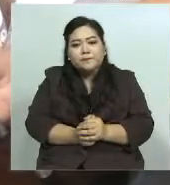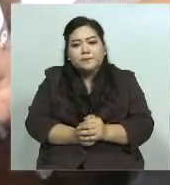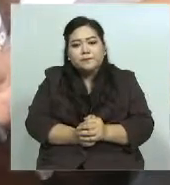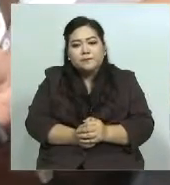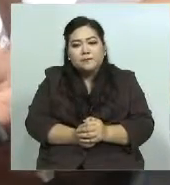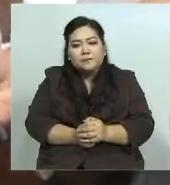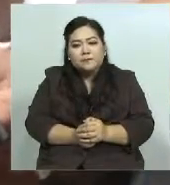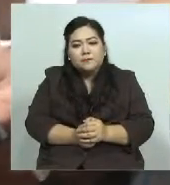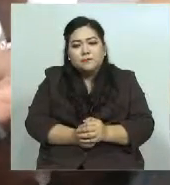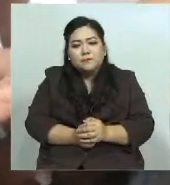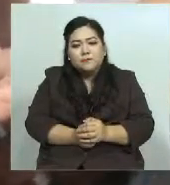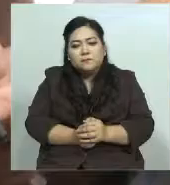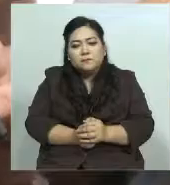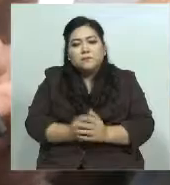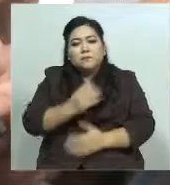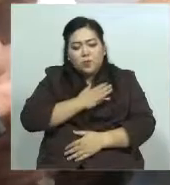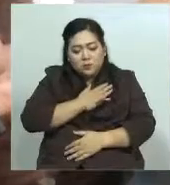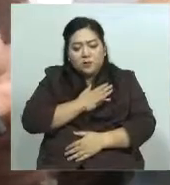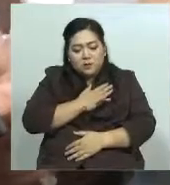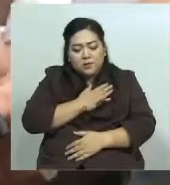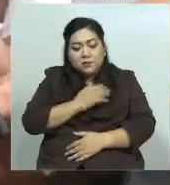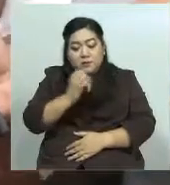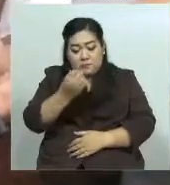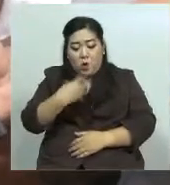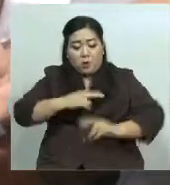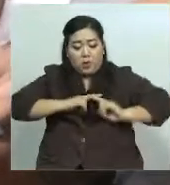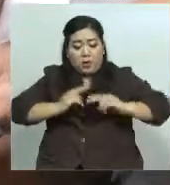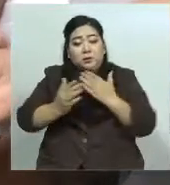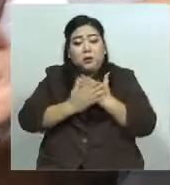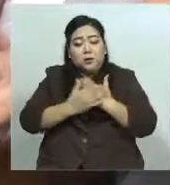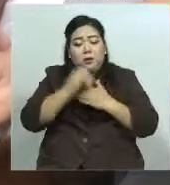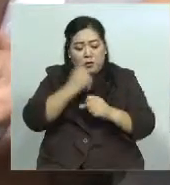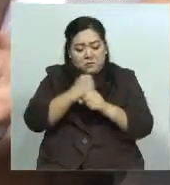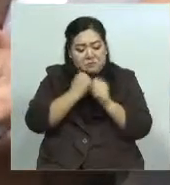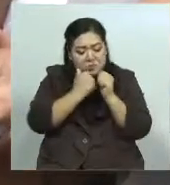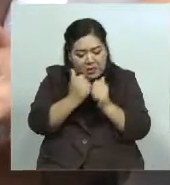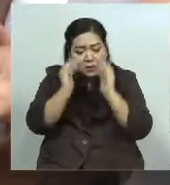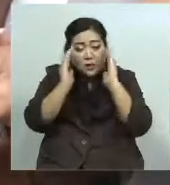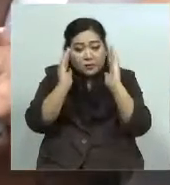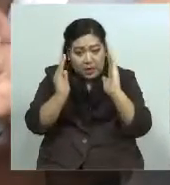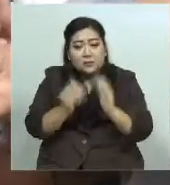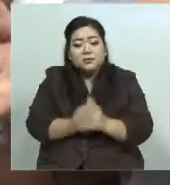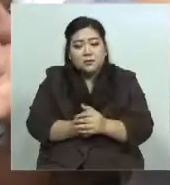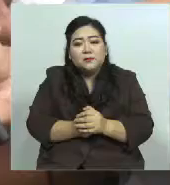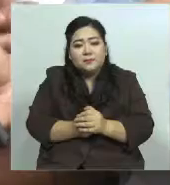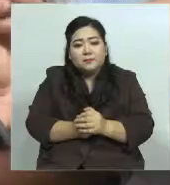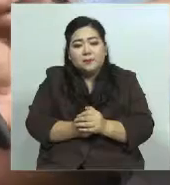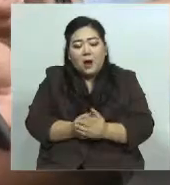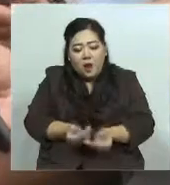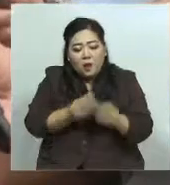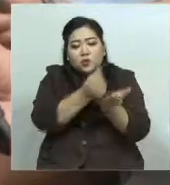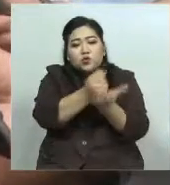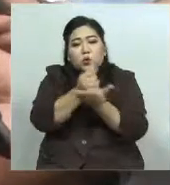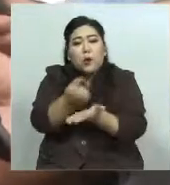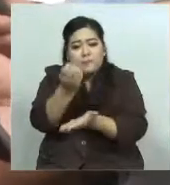ผมก็บอกกับตัวเองว่าจะต้องตอบแทนให้ได้มากที่สุ